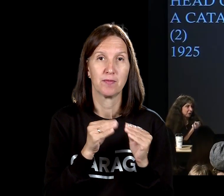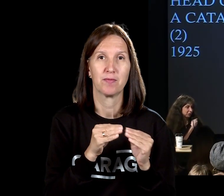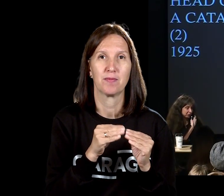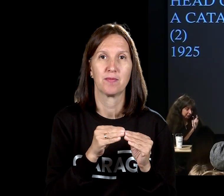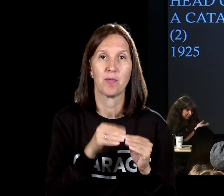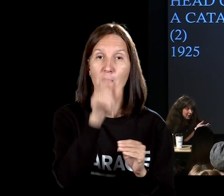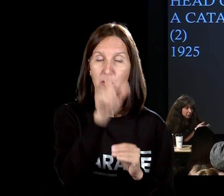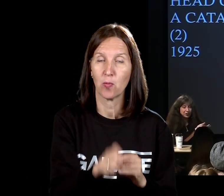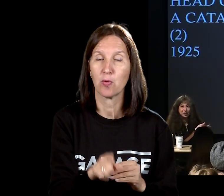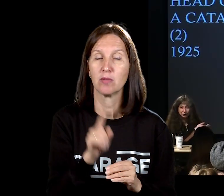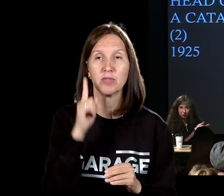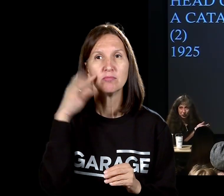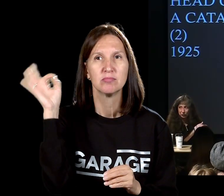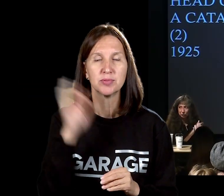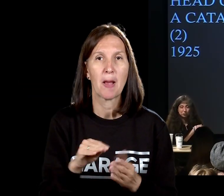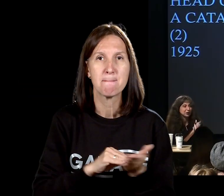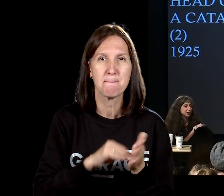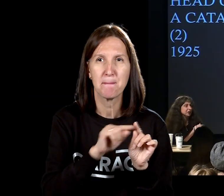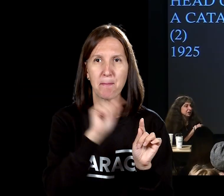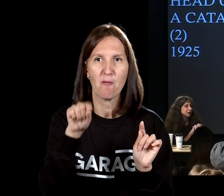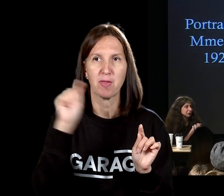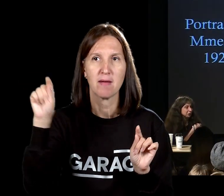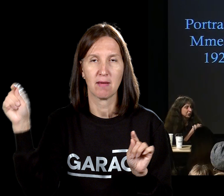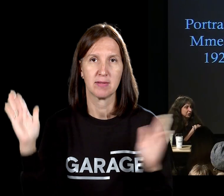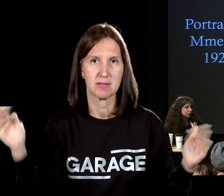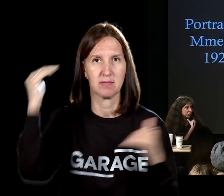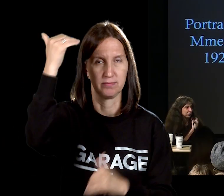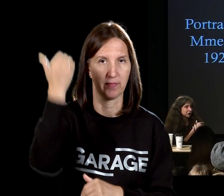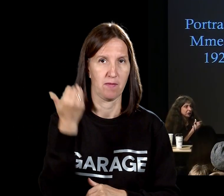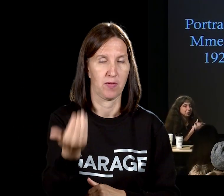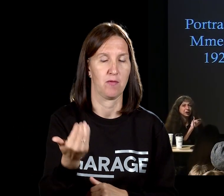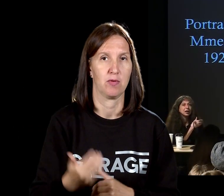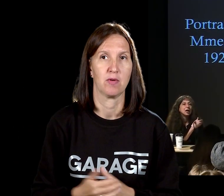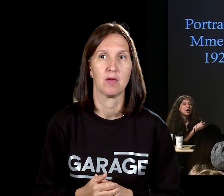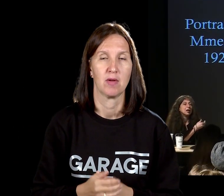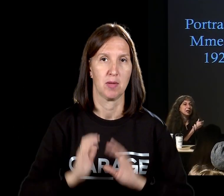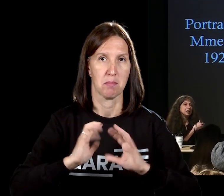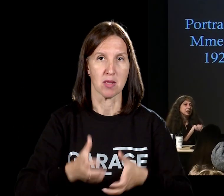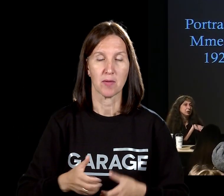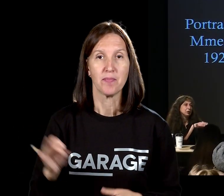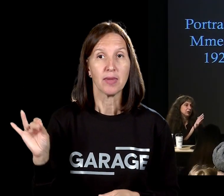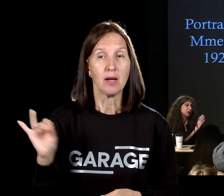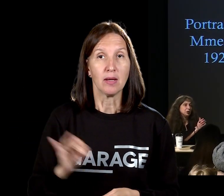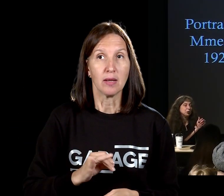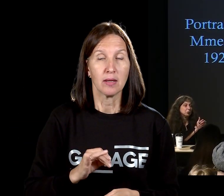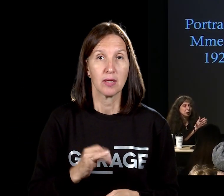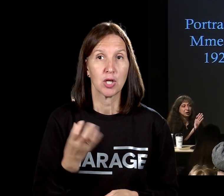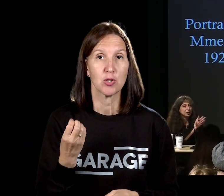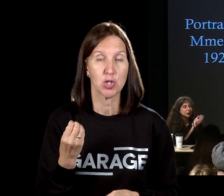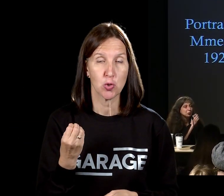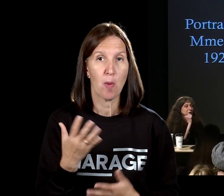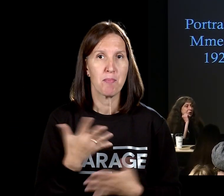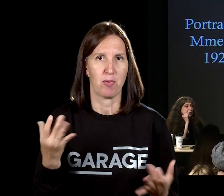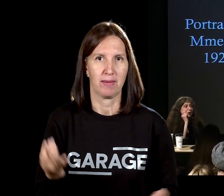постоянно повторять свою миру, которая будет постоянно населять его, пребывать в этом мире. И еще